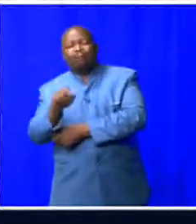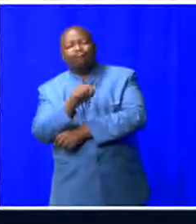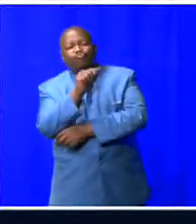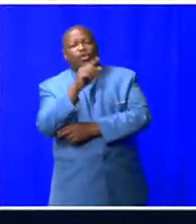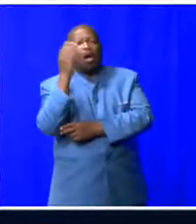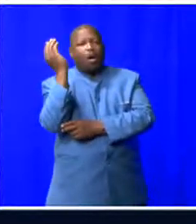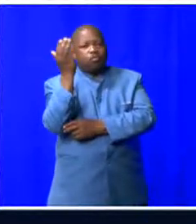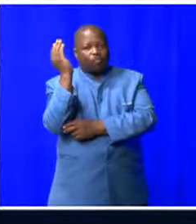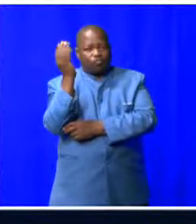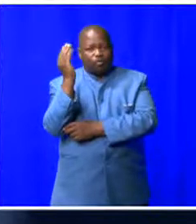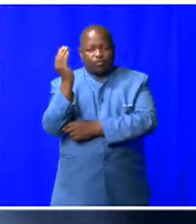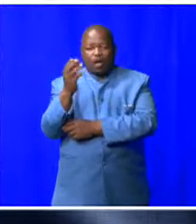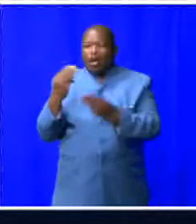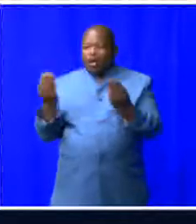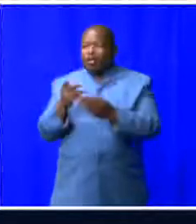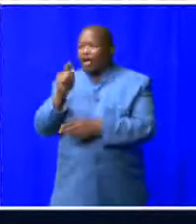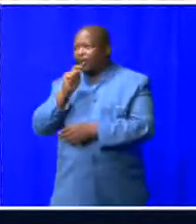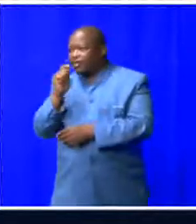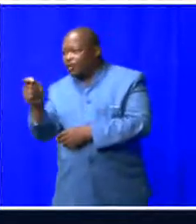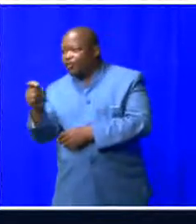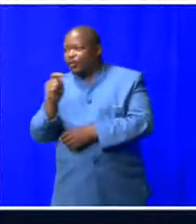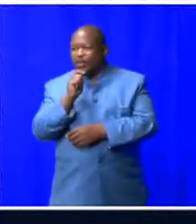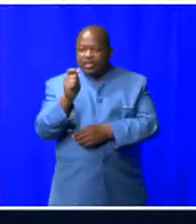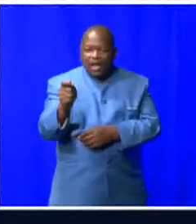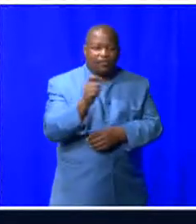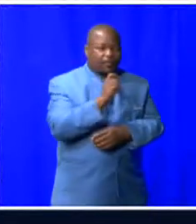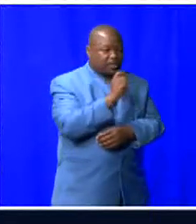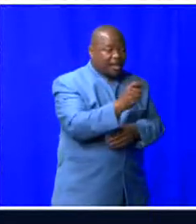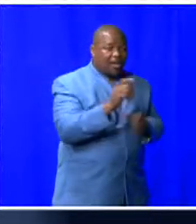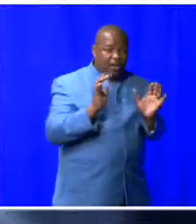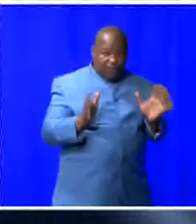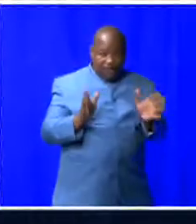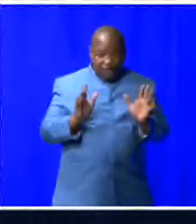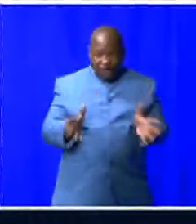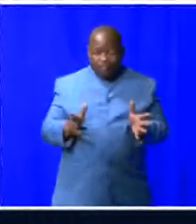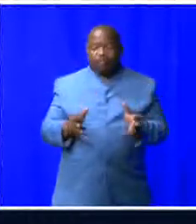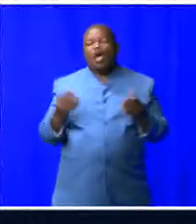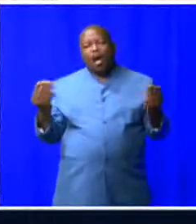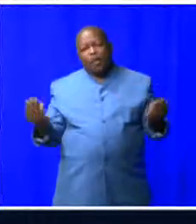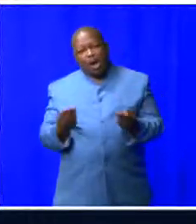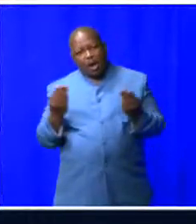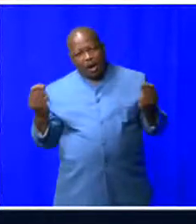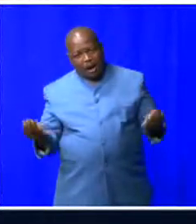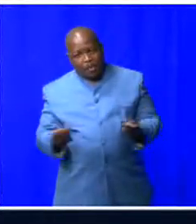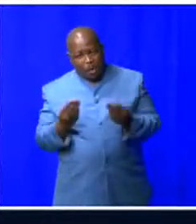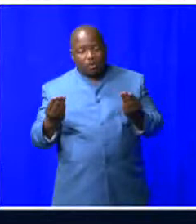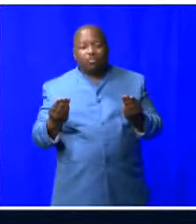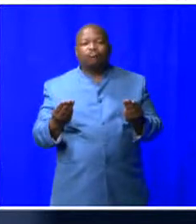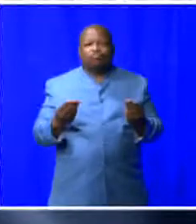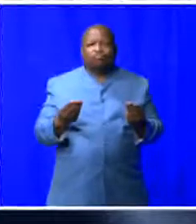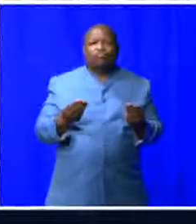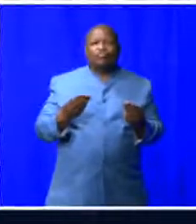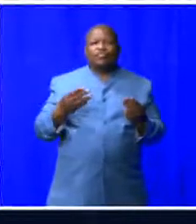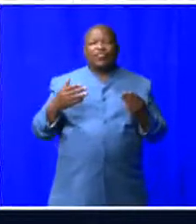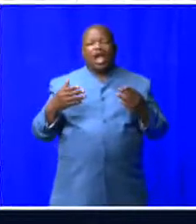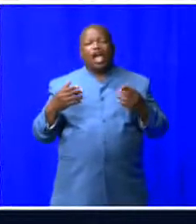sabeva sayibona futhi neexcitement kuso sive kuloyo leyo nkundla lobokiyo la ukhona khona